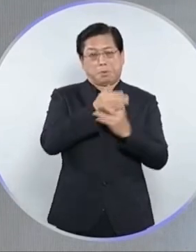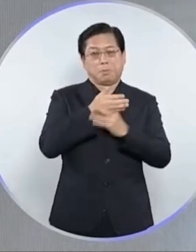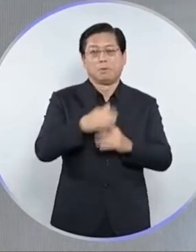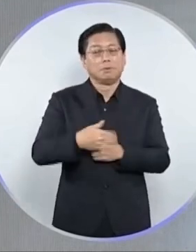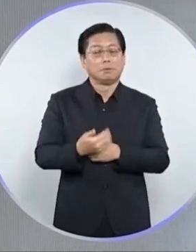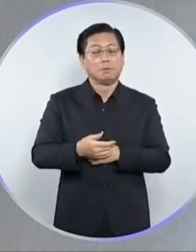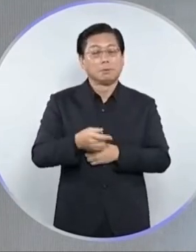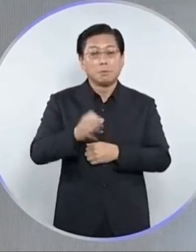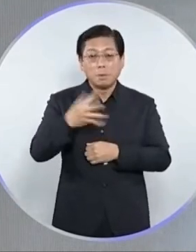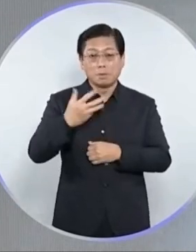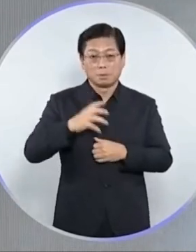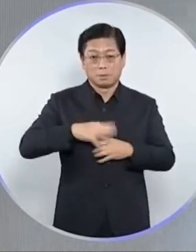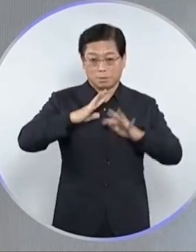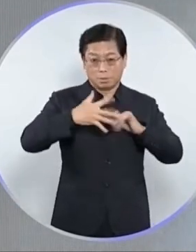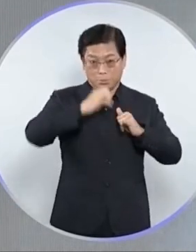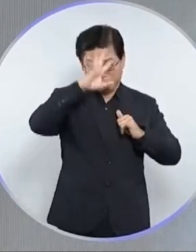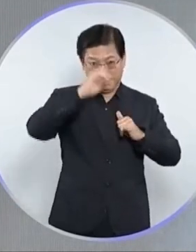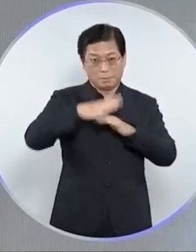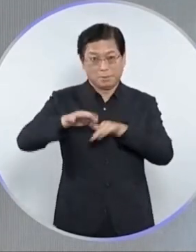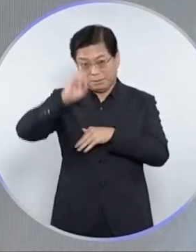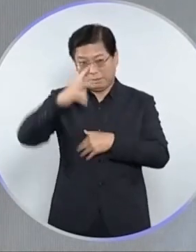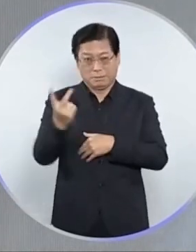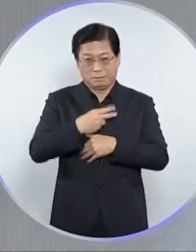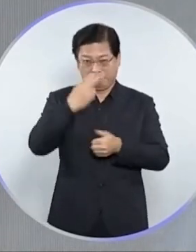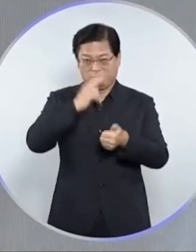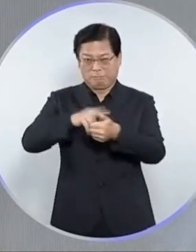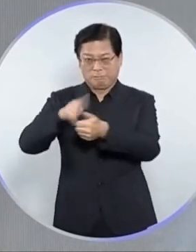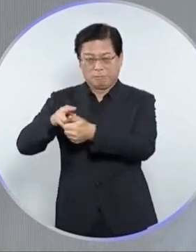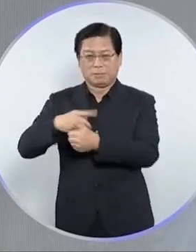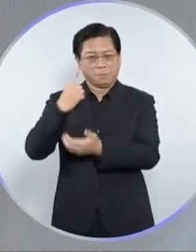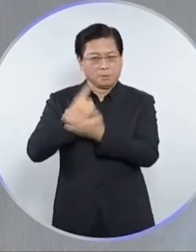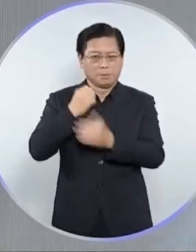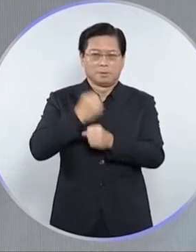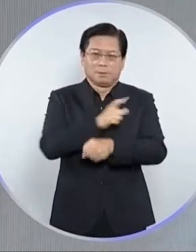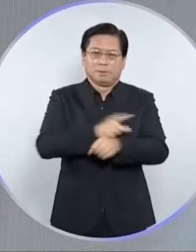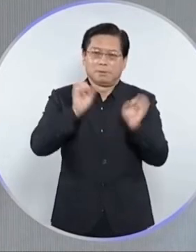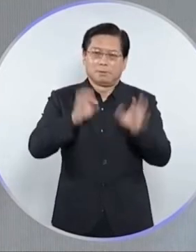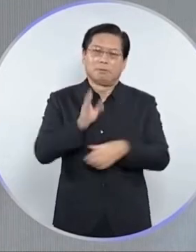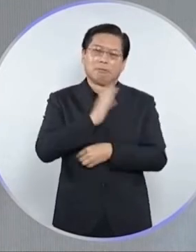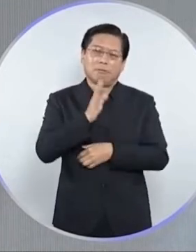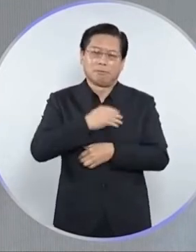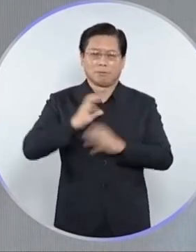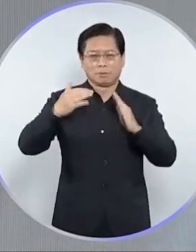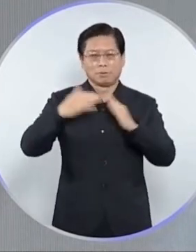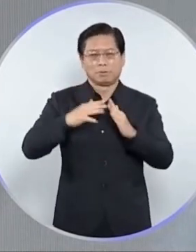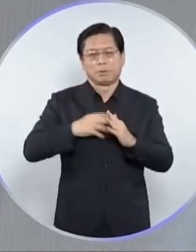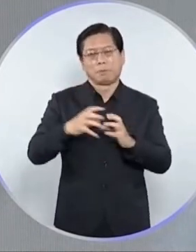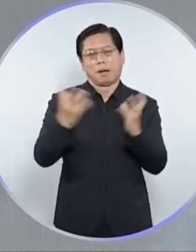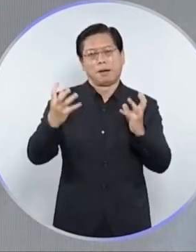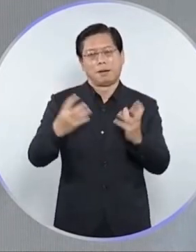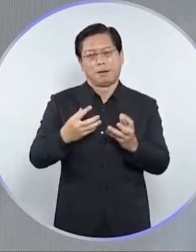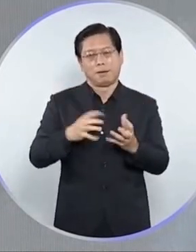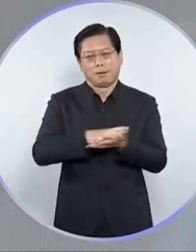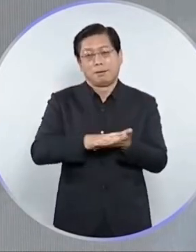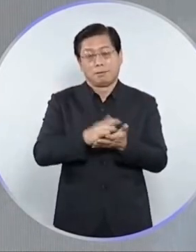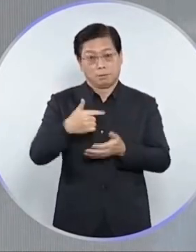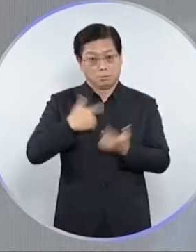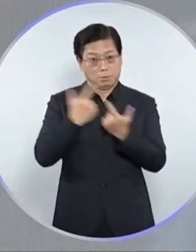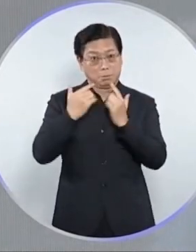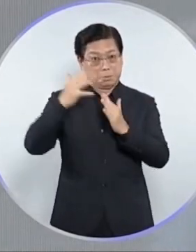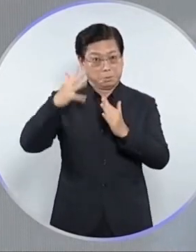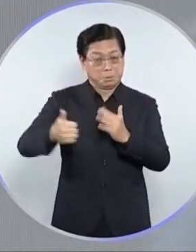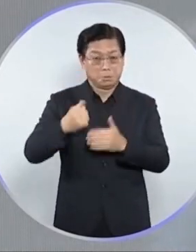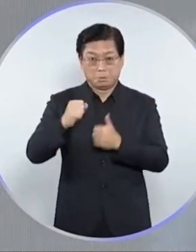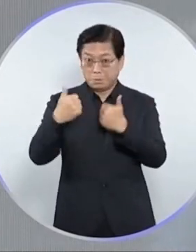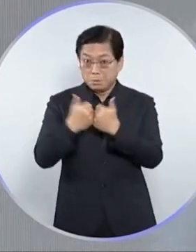所以就是为什么国民两党会把国家搞成这个样子，每天都在做没有用的东西，搞到那整个国家烂掉。我当台北市长，我